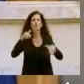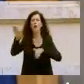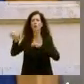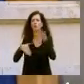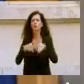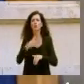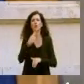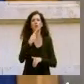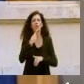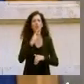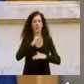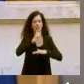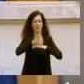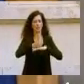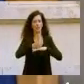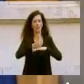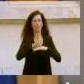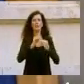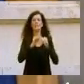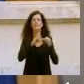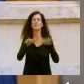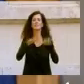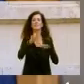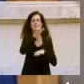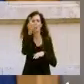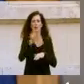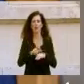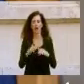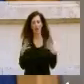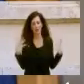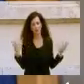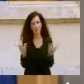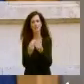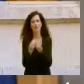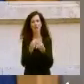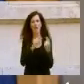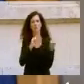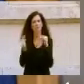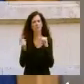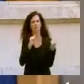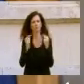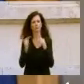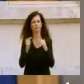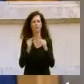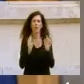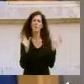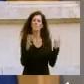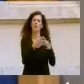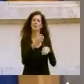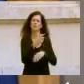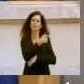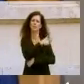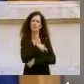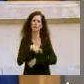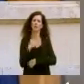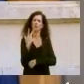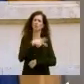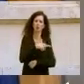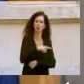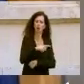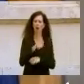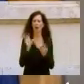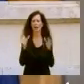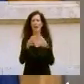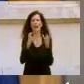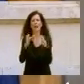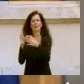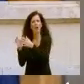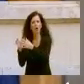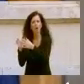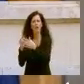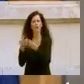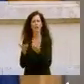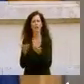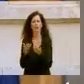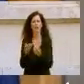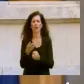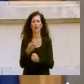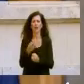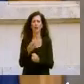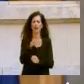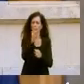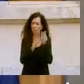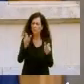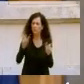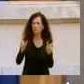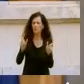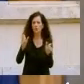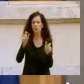del sistema italia parti sociali associazioni di categoria singoli menti brillanti